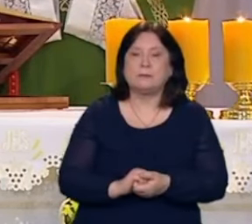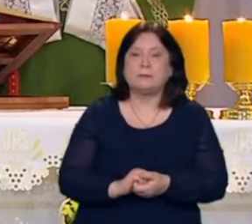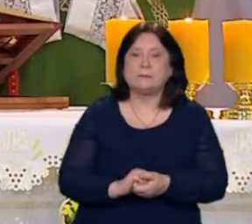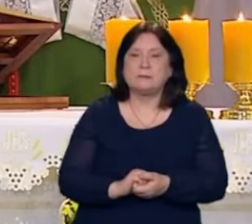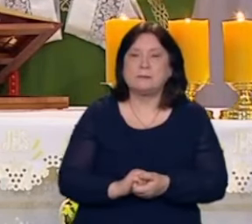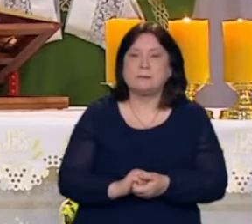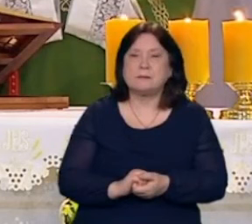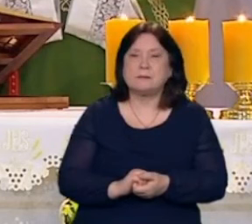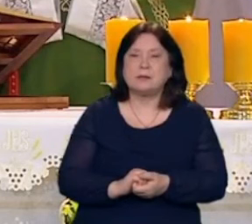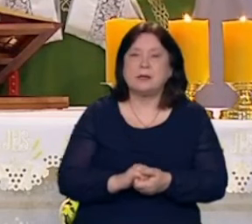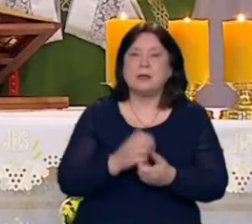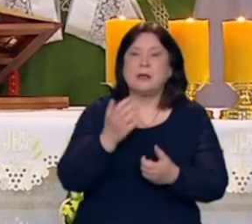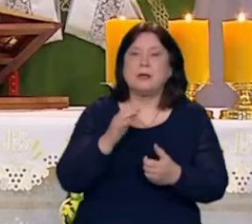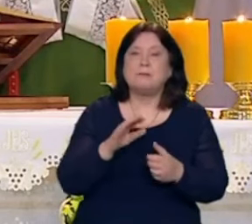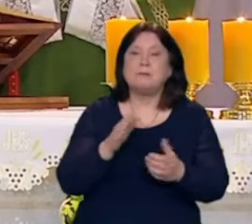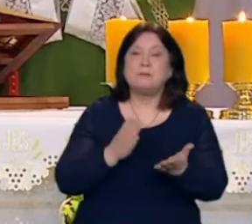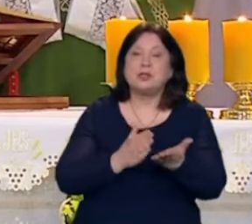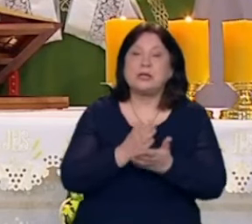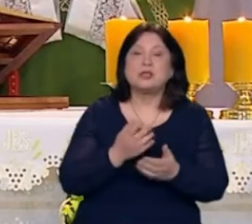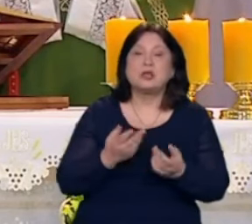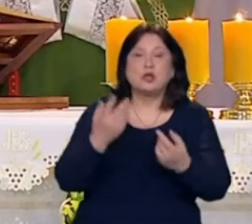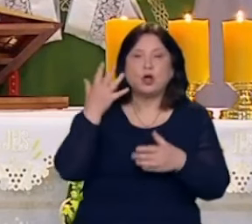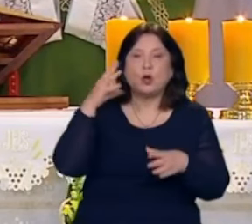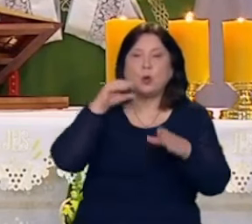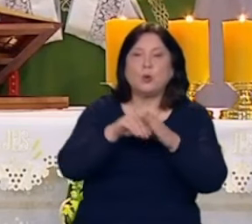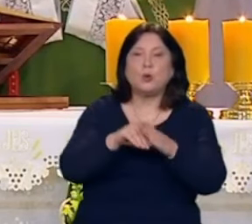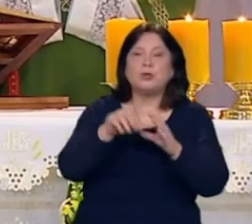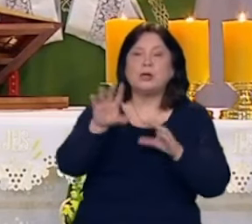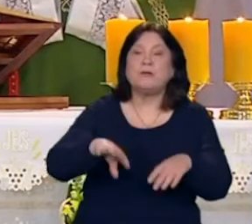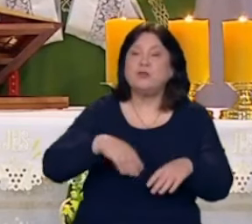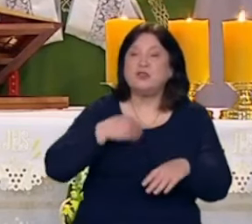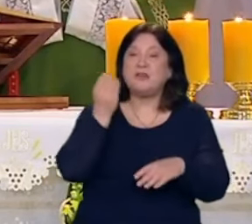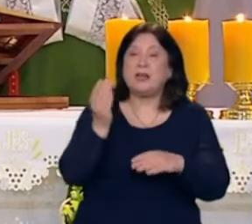składamy i przez udział w Świętej